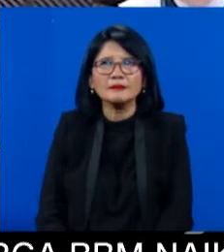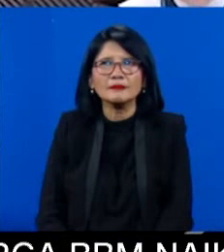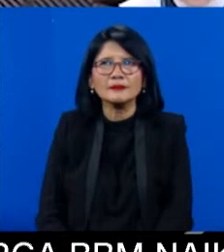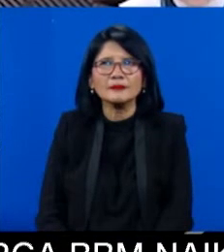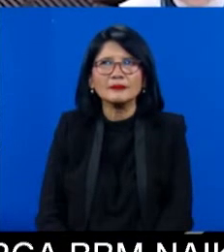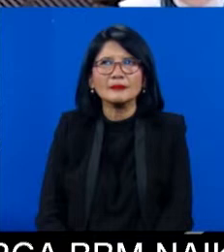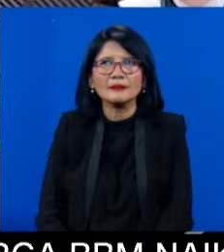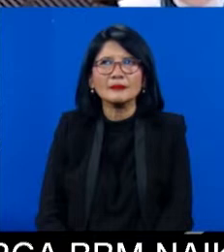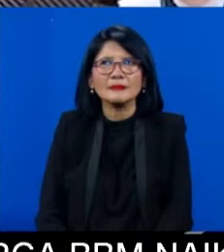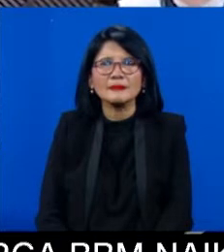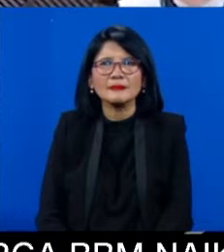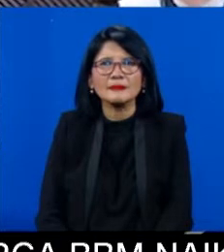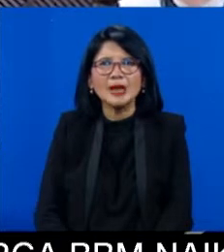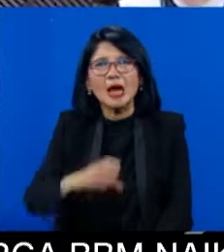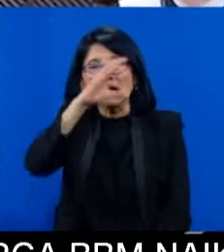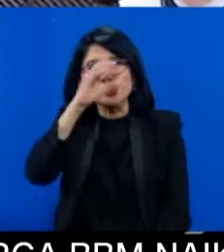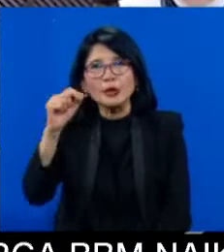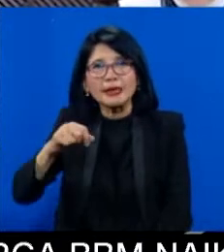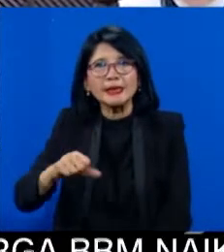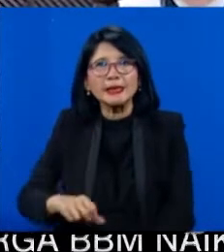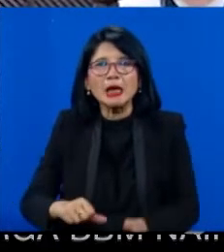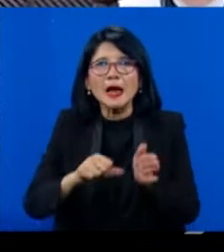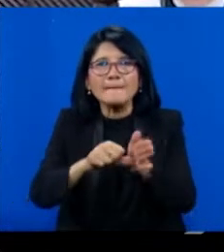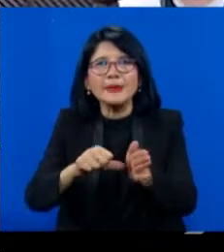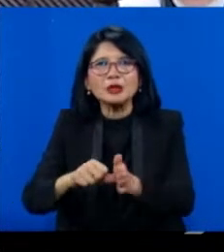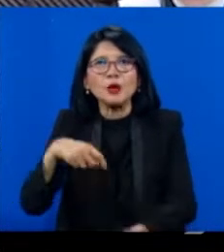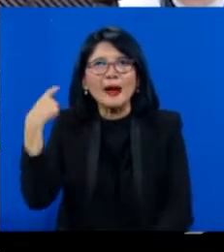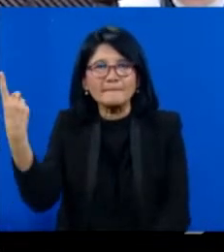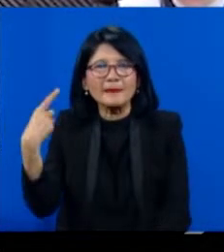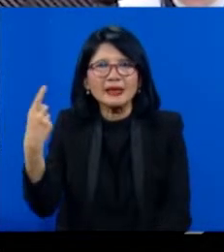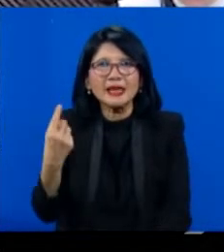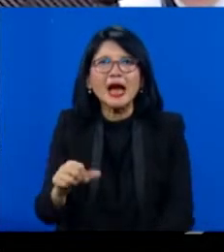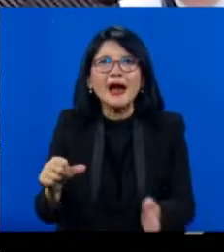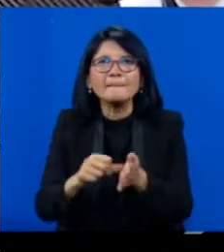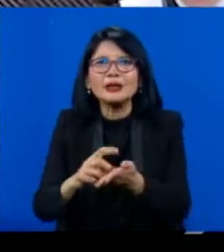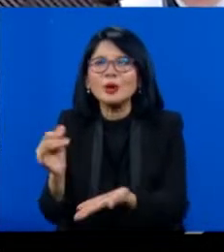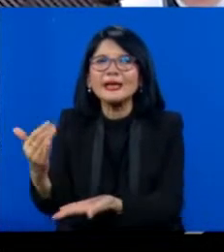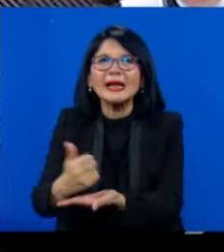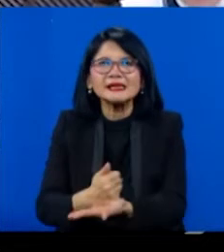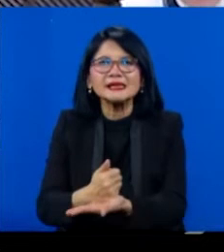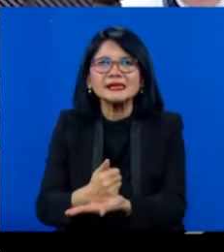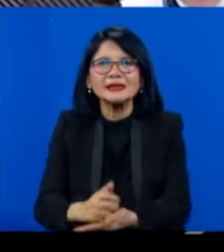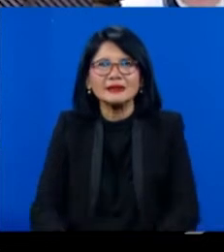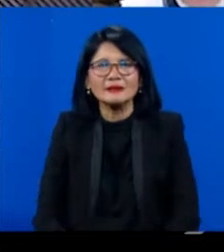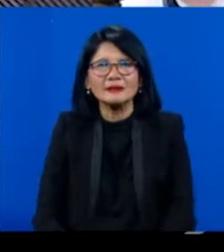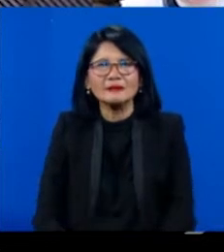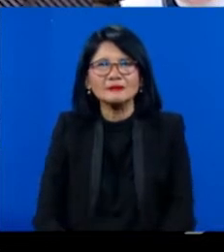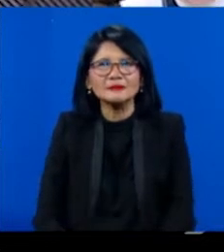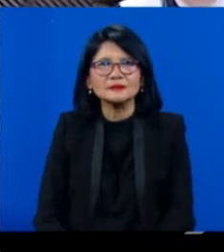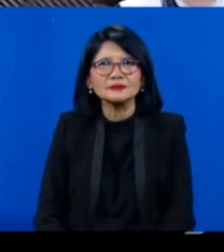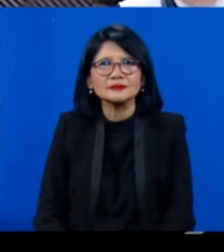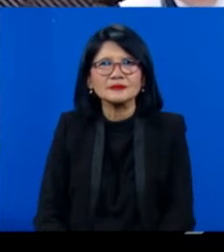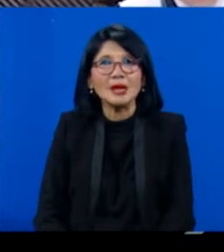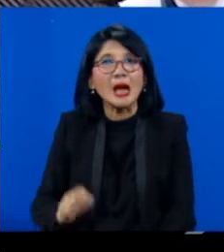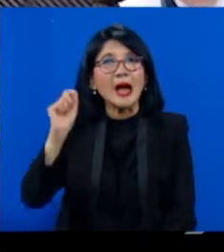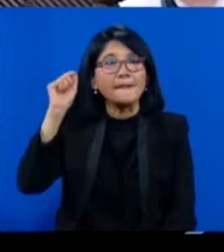petunjuk teknisnya untuk penyaluran bantuan pemerintah berupa subsidi gaji upah atau buruh. Kemudian